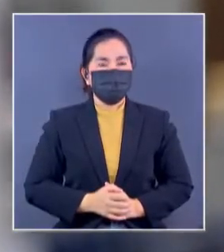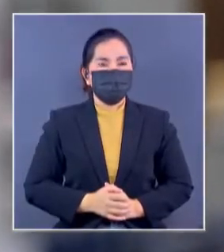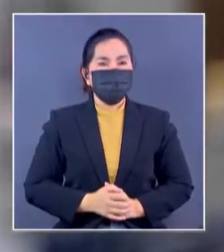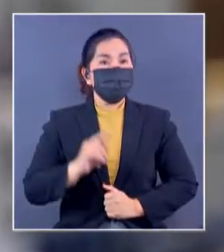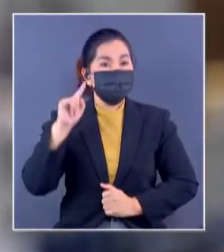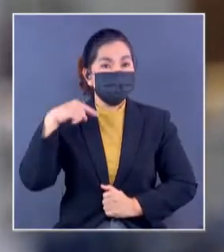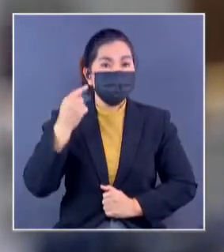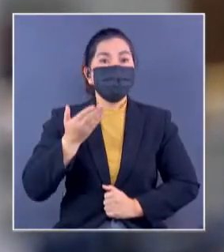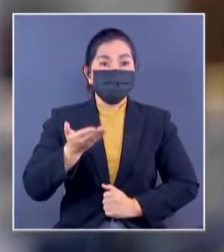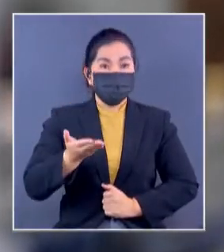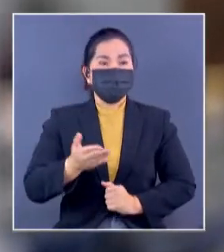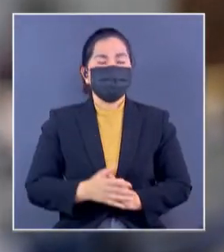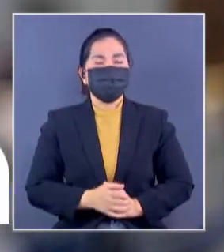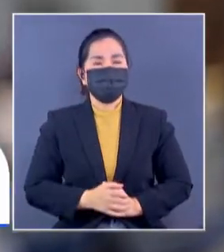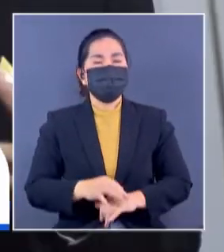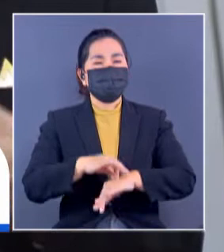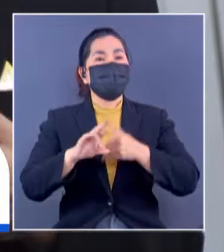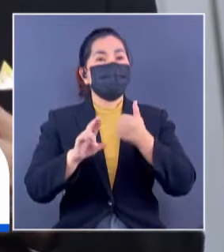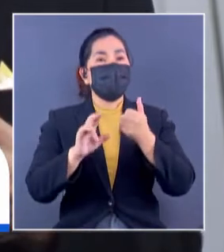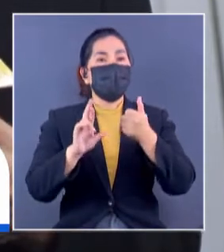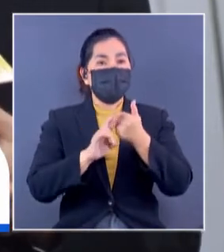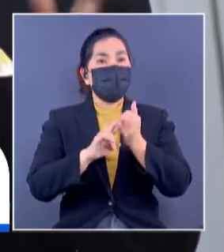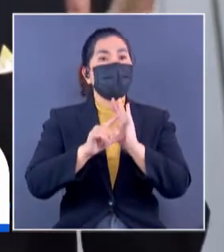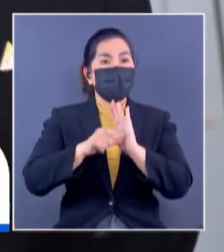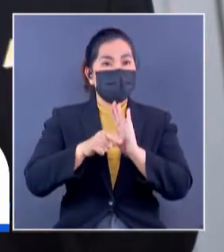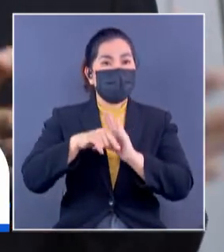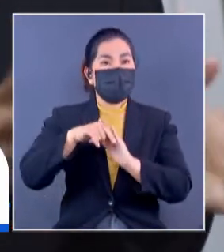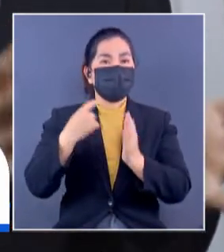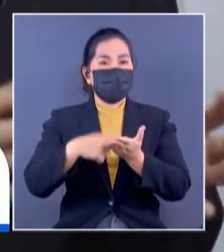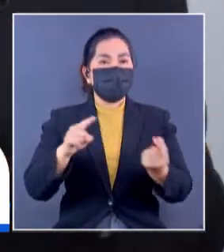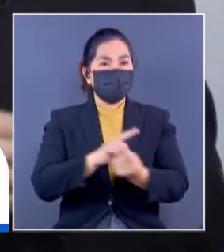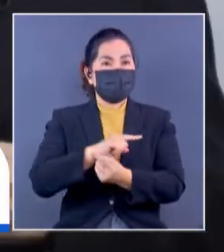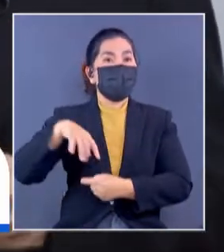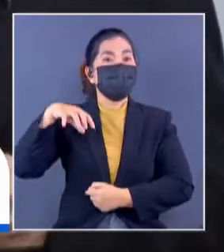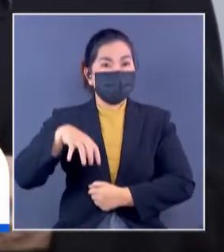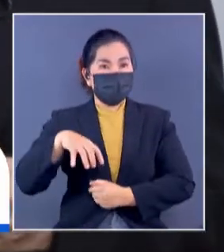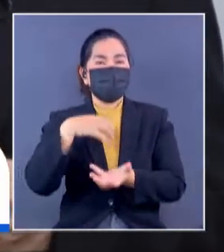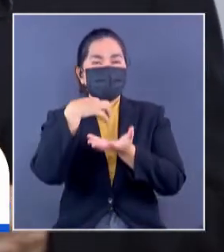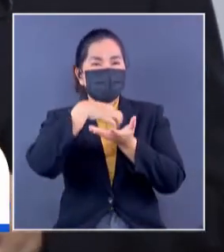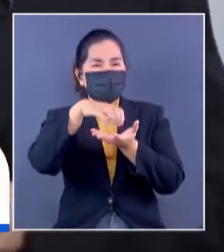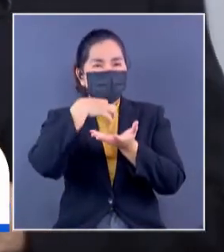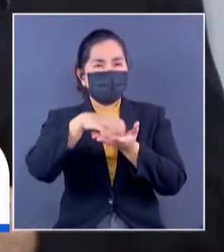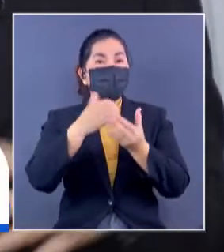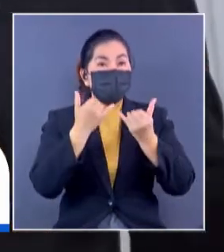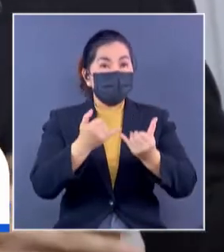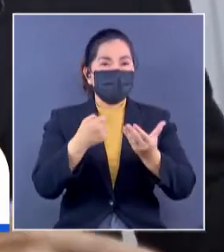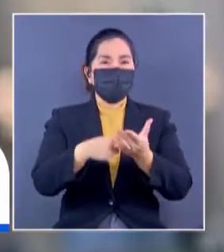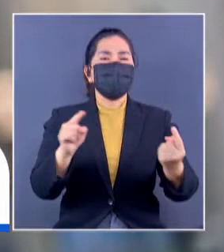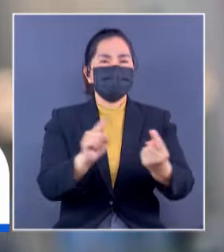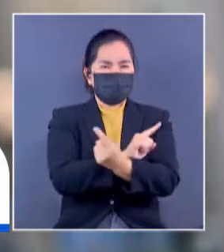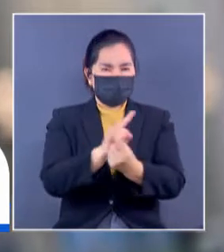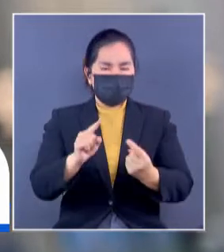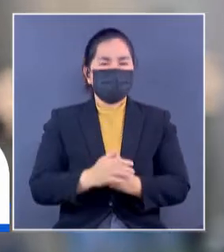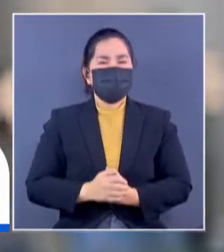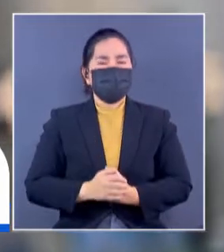นางสาวรัตดาแซ่ลีนะครับรองเลขาธิการสำนักงานประกันสังคมนะครับเปิดเผยถึงกรณีที่สำนักงานประกันสังคมครับ